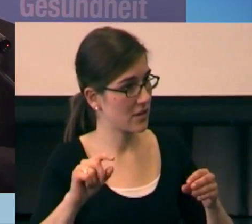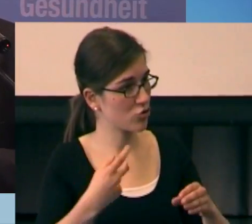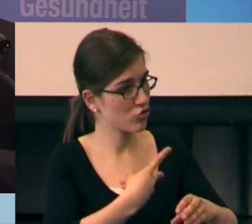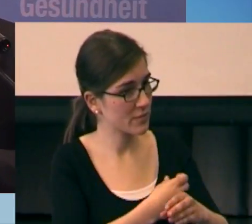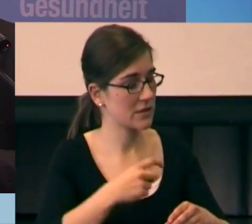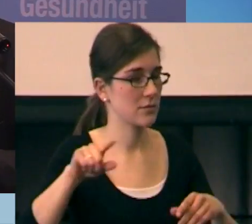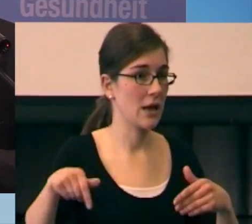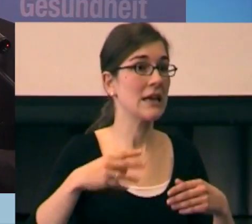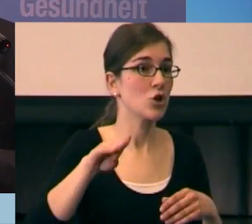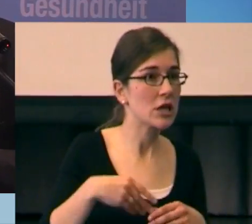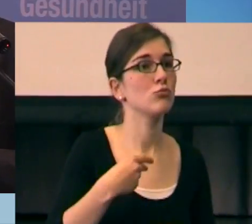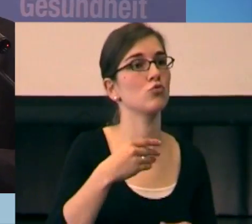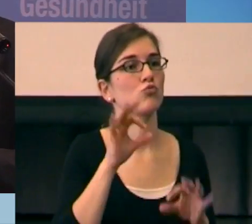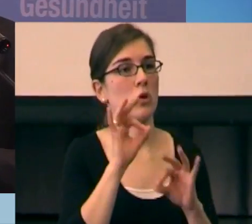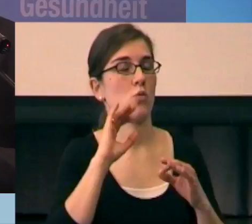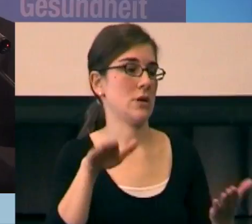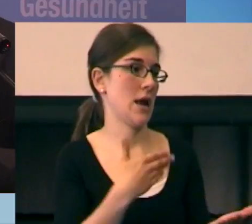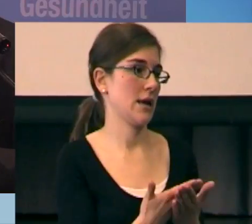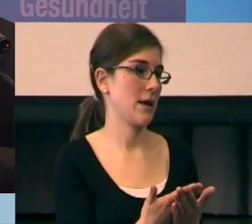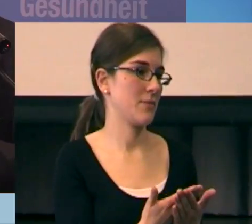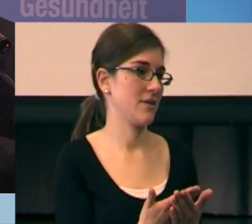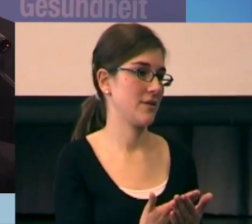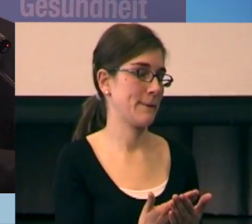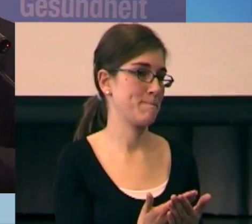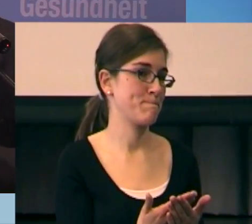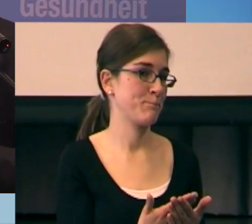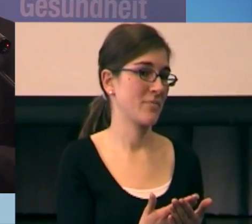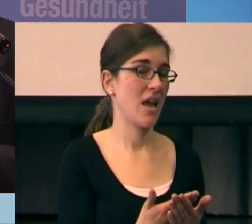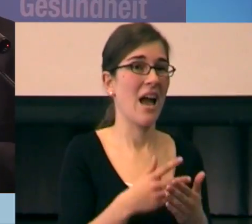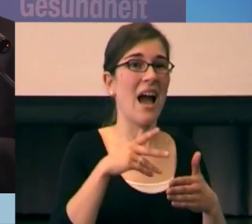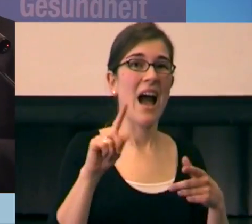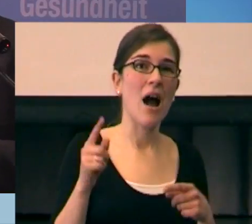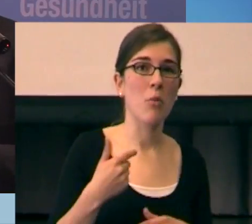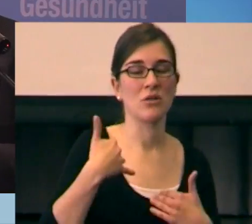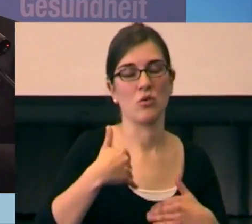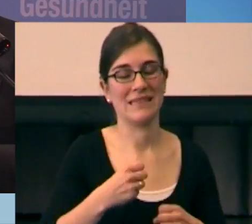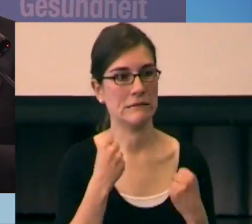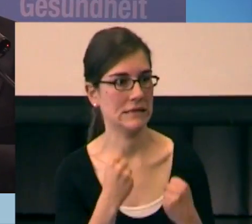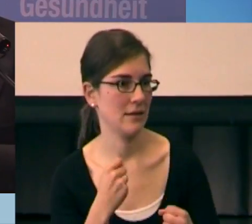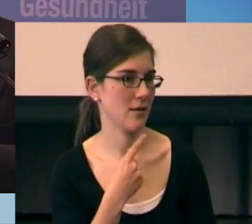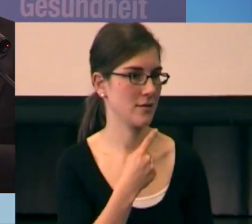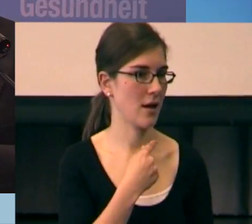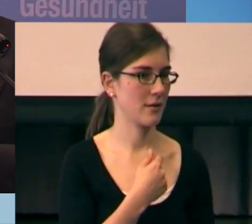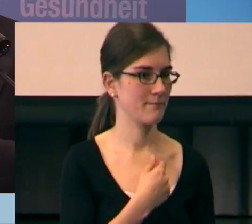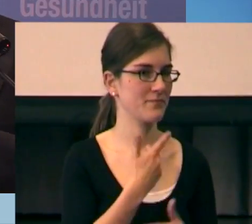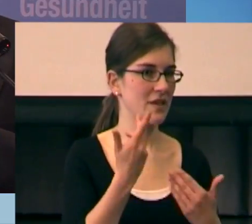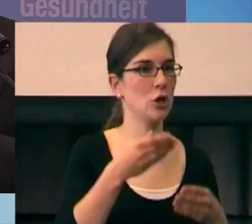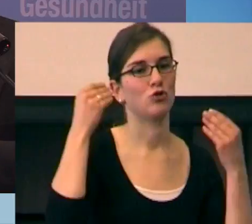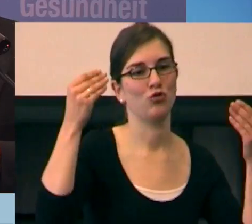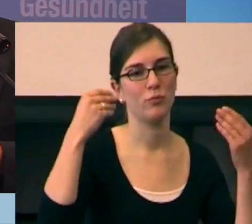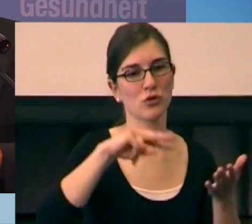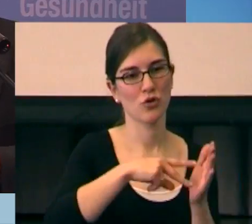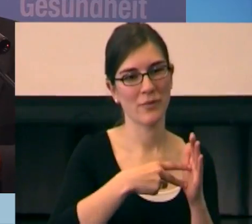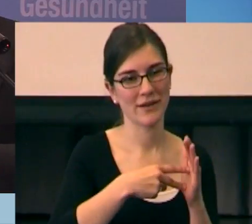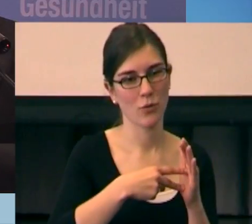Dort gibt es vielversprechende Ergebnisse. Und wir können aber noch nicht sagen, dass die klassischen Untersuchungsmethoden von